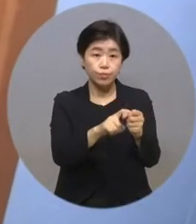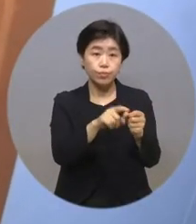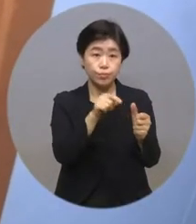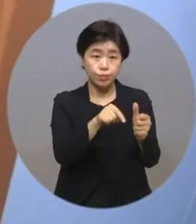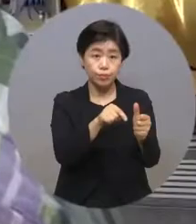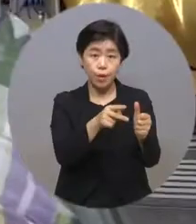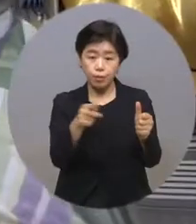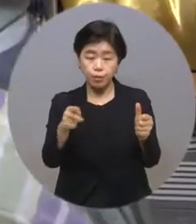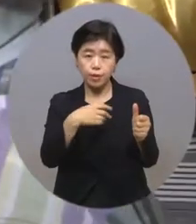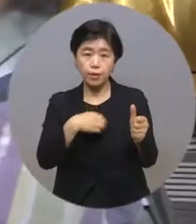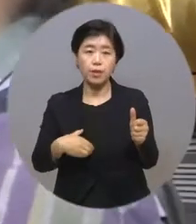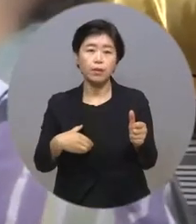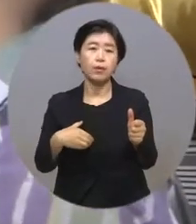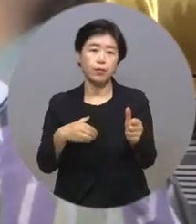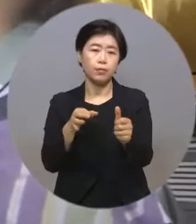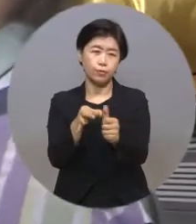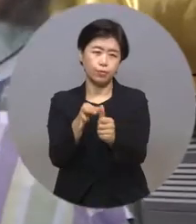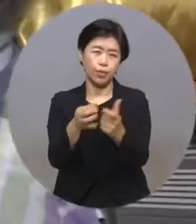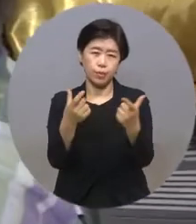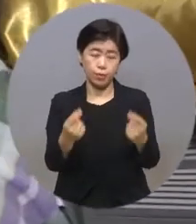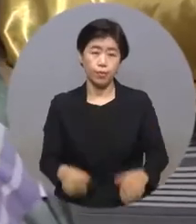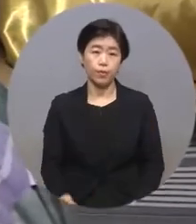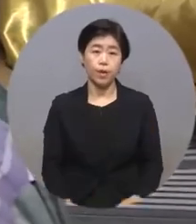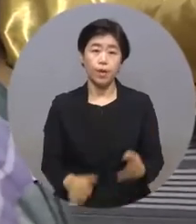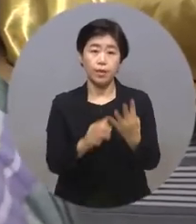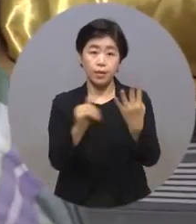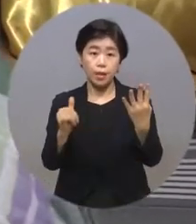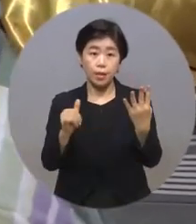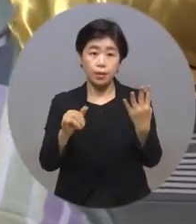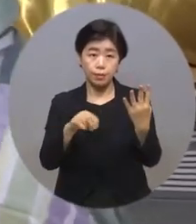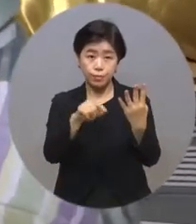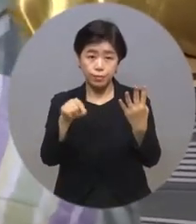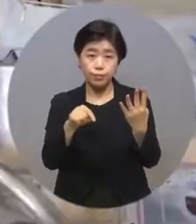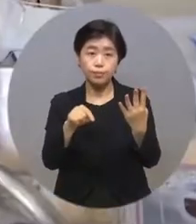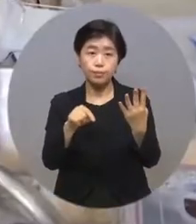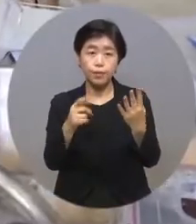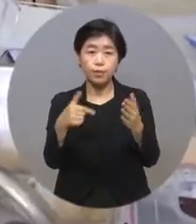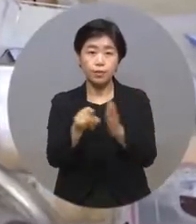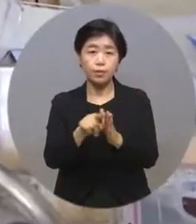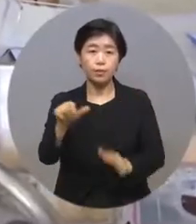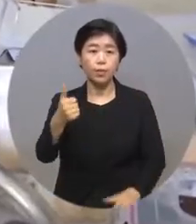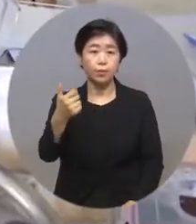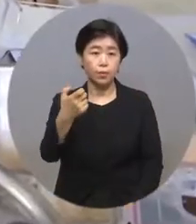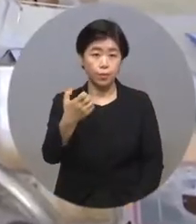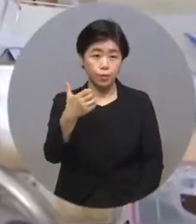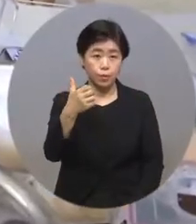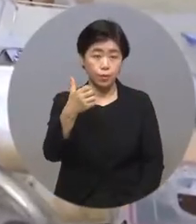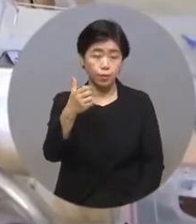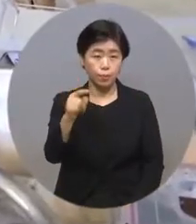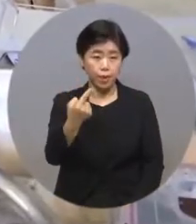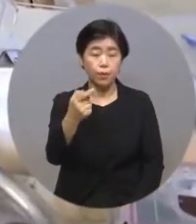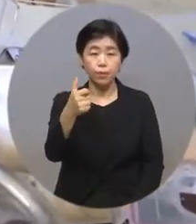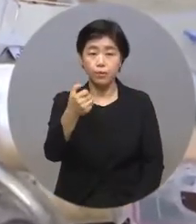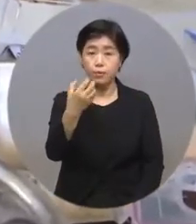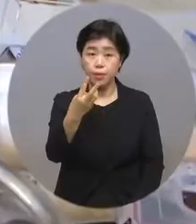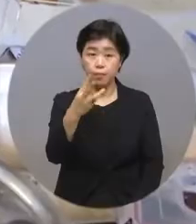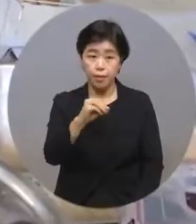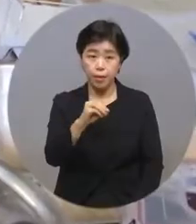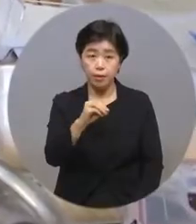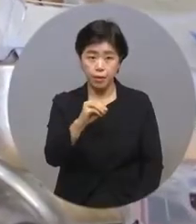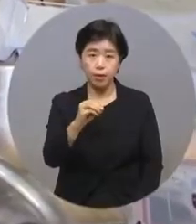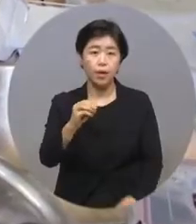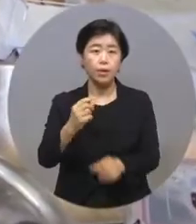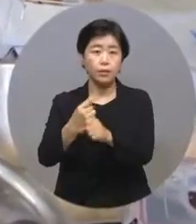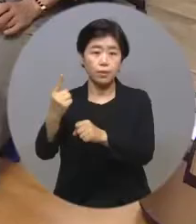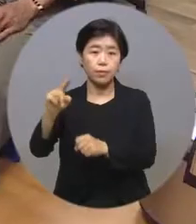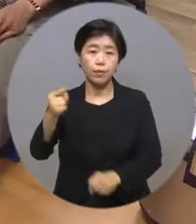보장 수준으로 최대급 외근 4인가구 기준 올해 153만 6324 원에서 내년 162 10289 원으로